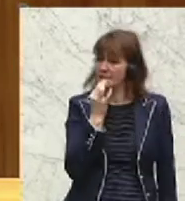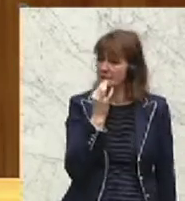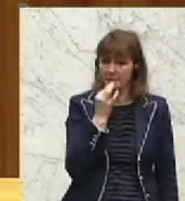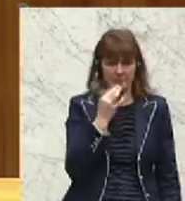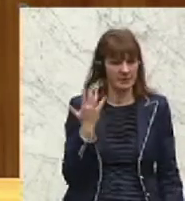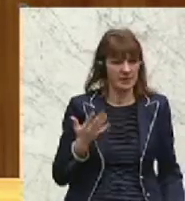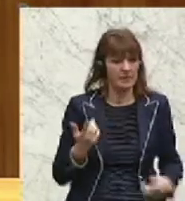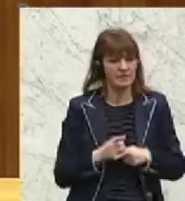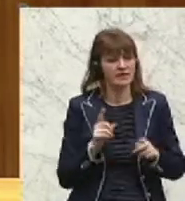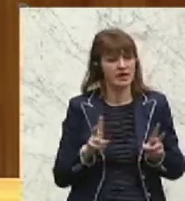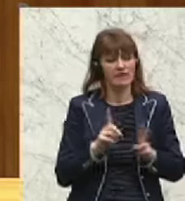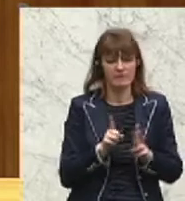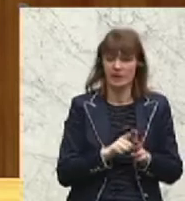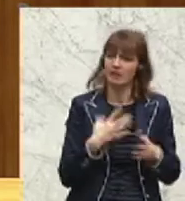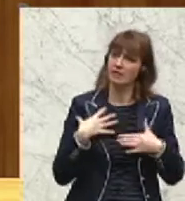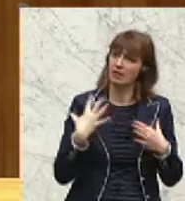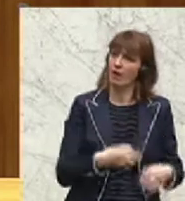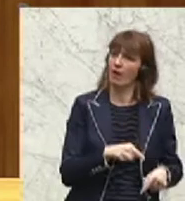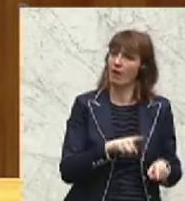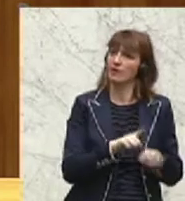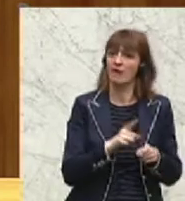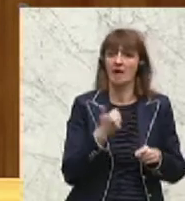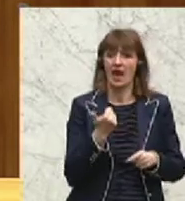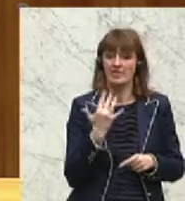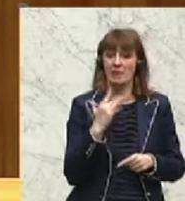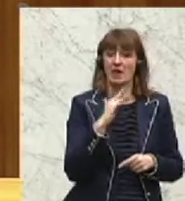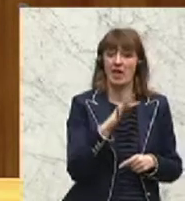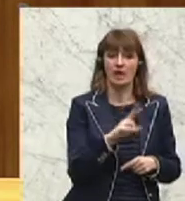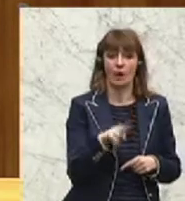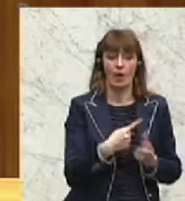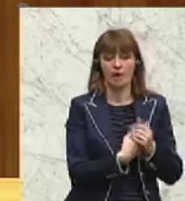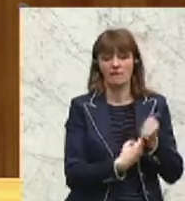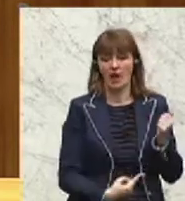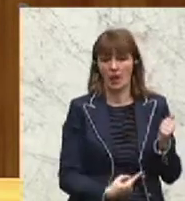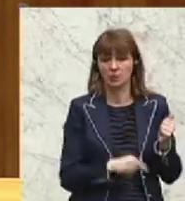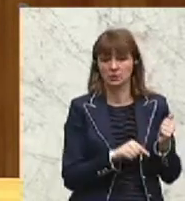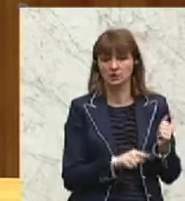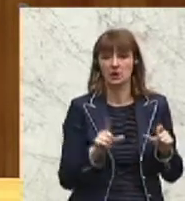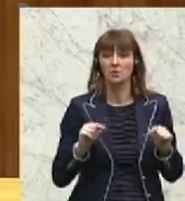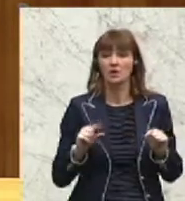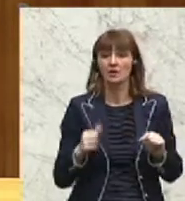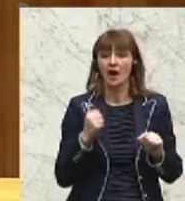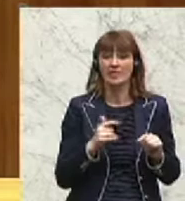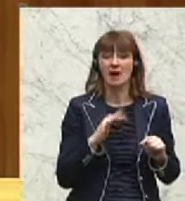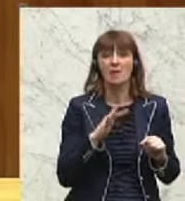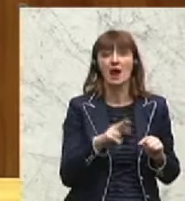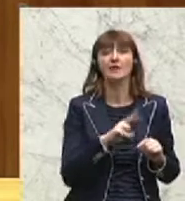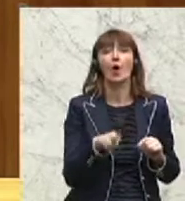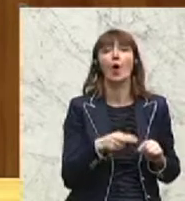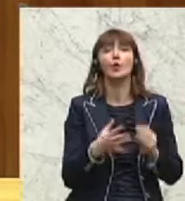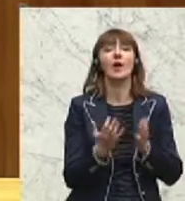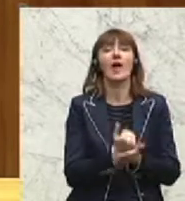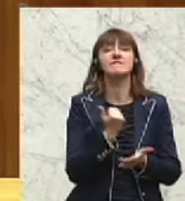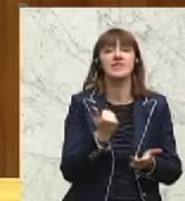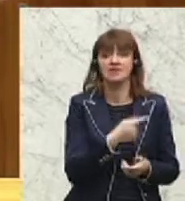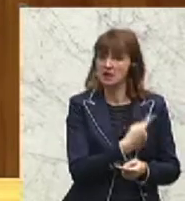wie im Wahrheitsministerium Stereotyp wiederholt, 1 Milliarde Euro Verlust ist in Wahrheit 1 Milliarde Euro Gewinn. Erst